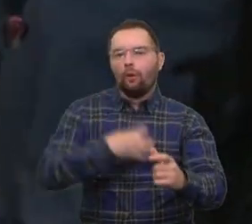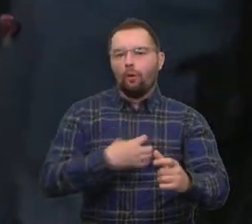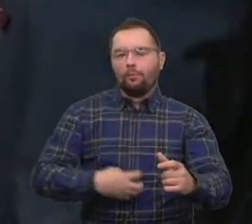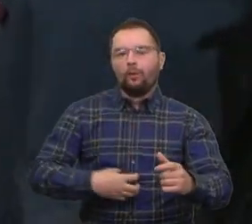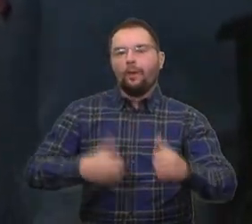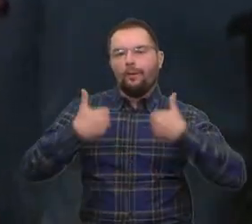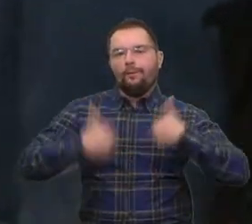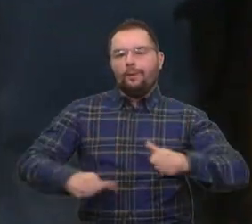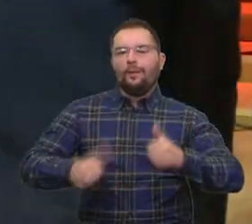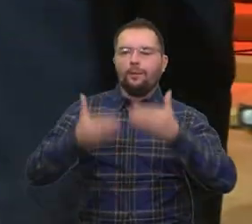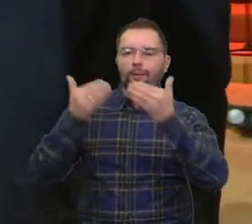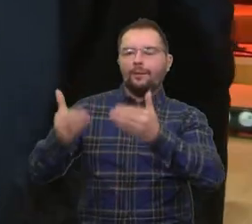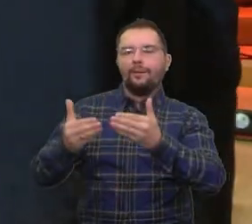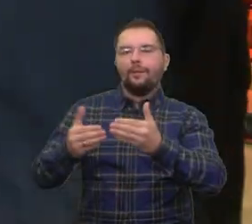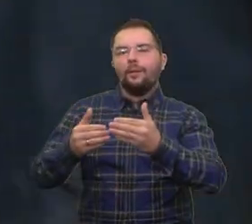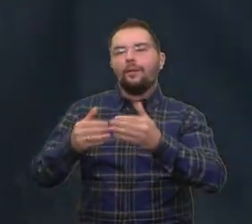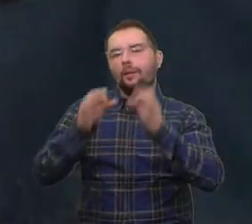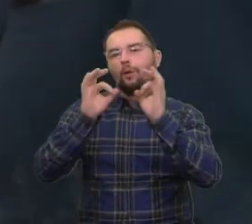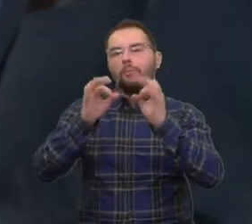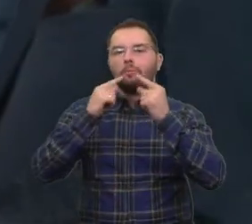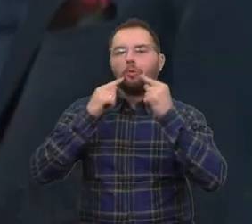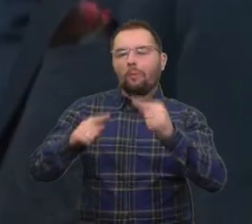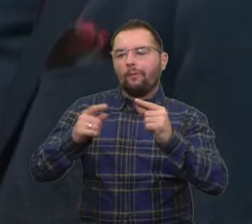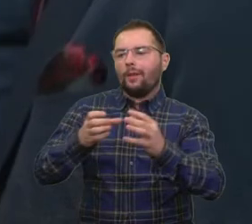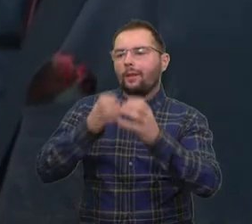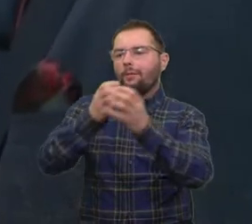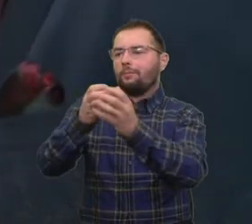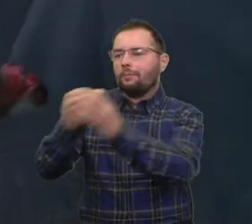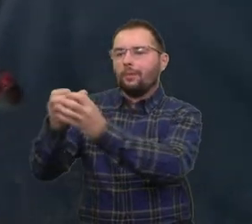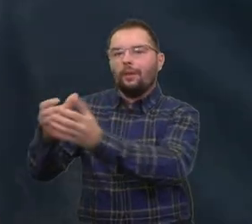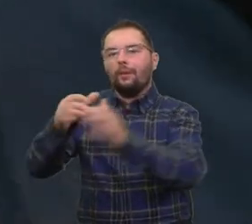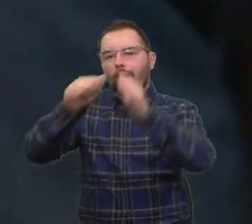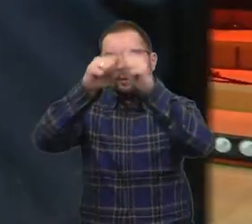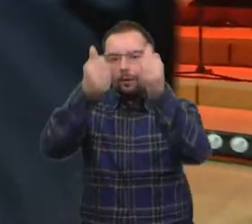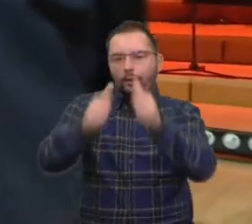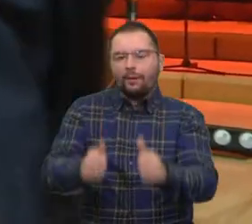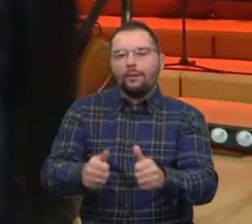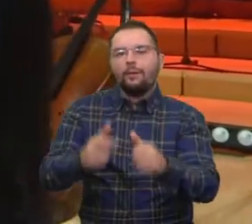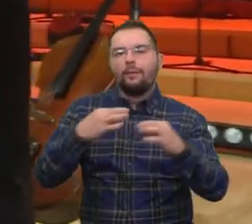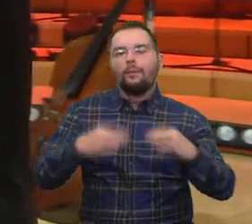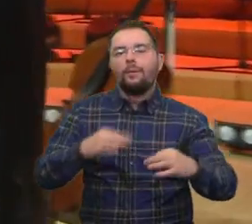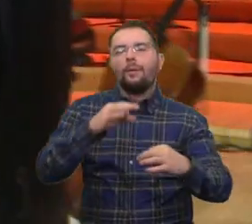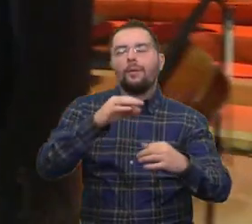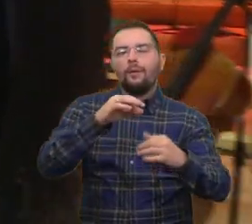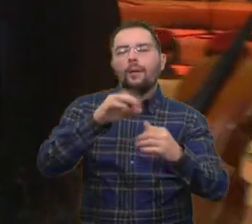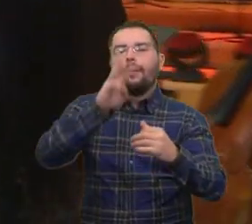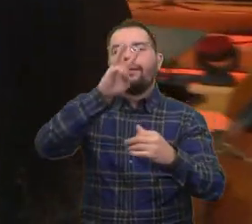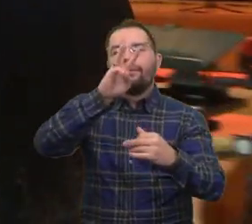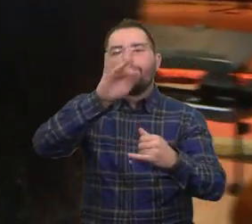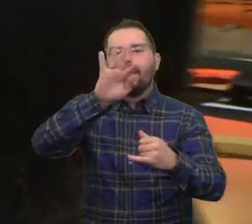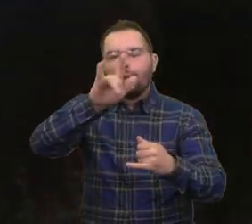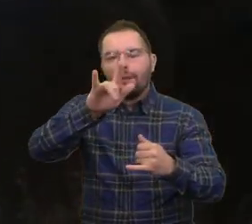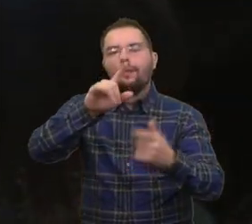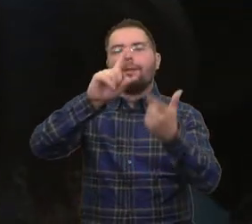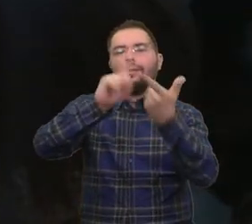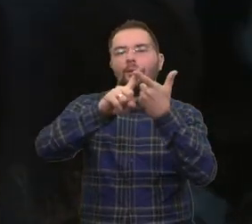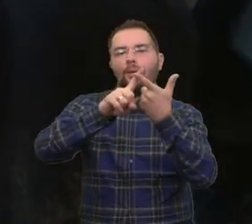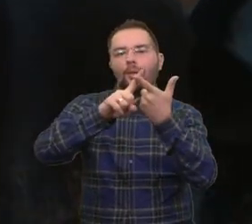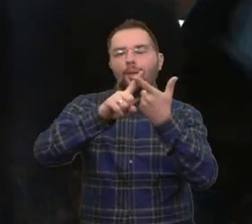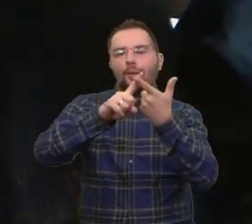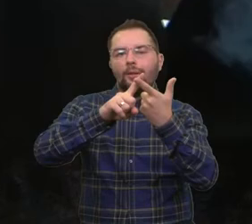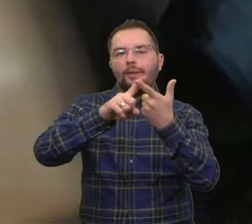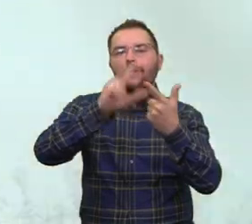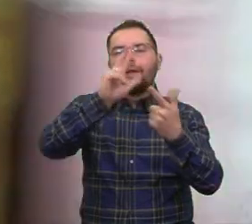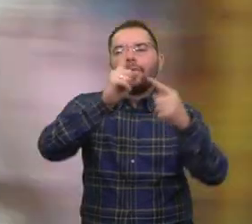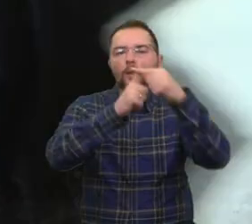one bardzo szybko w odpowiednie ręce. Przypominamy, drodzy Państwo, Barbara Prasoł, wójt gminy Wyry, Grzegorz Utracki, wójt